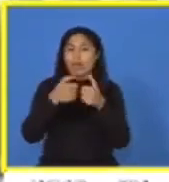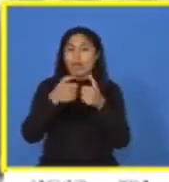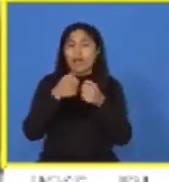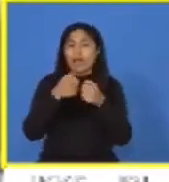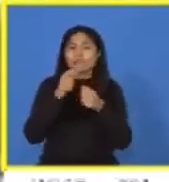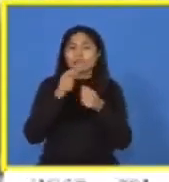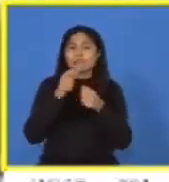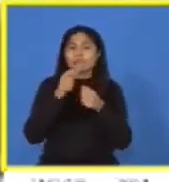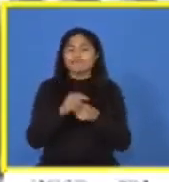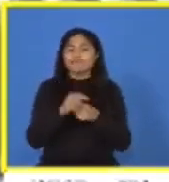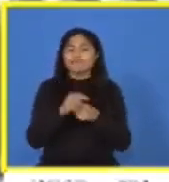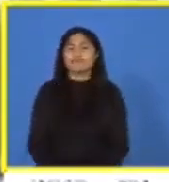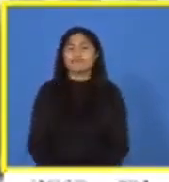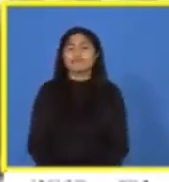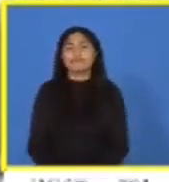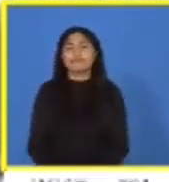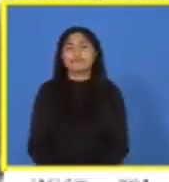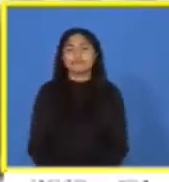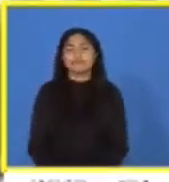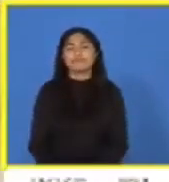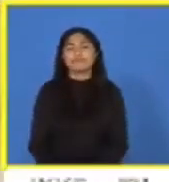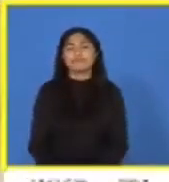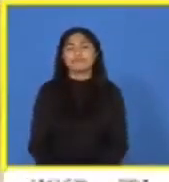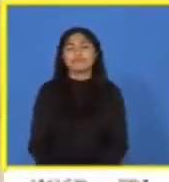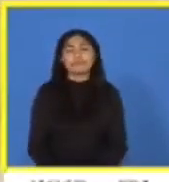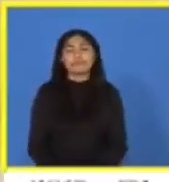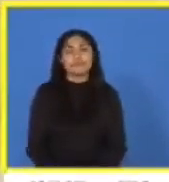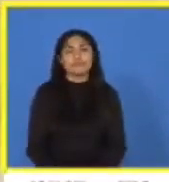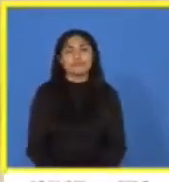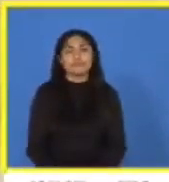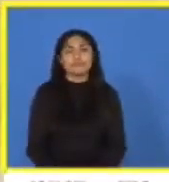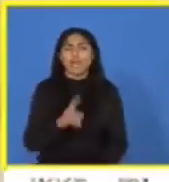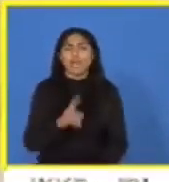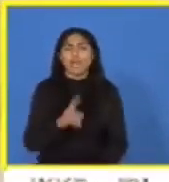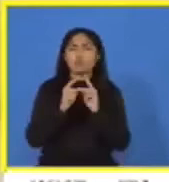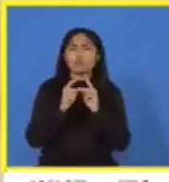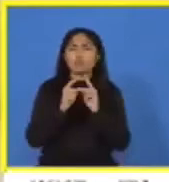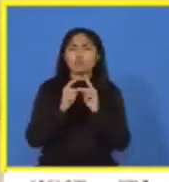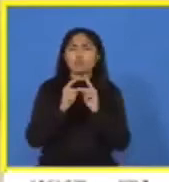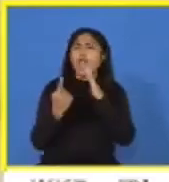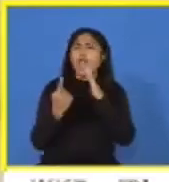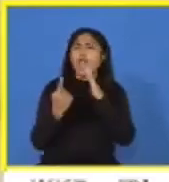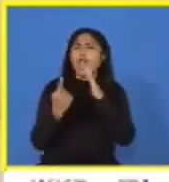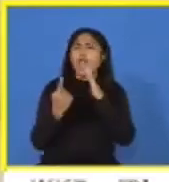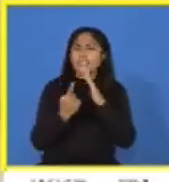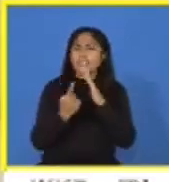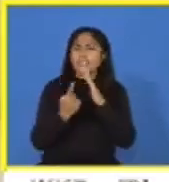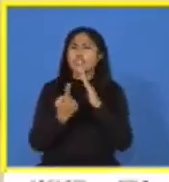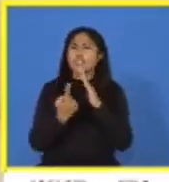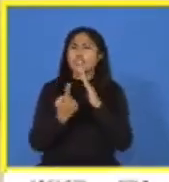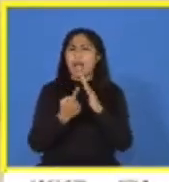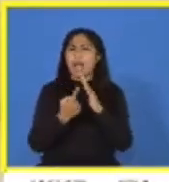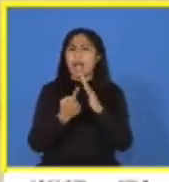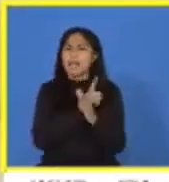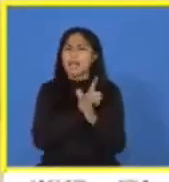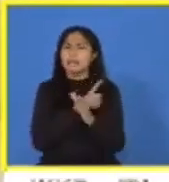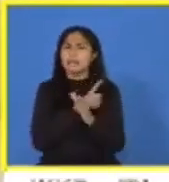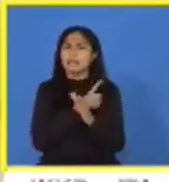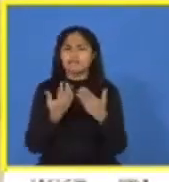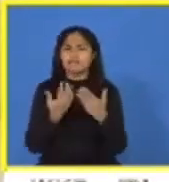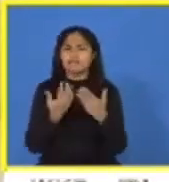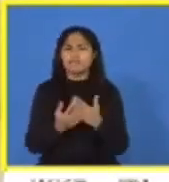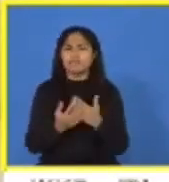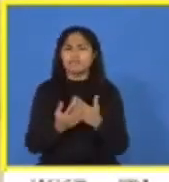Ibu Emma, ya, terkait dengan shelter isolasi mandiri. Nah, bagaimana kesiapan pemerintah